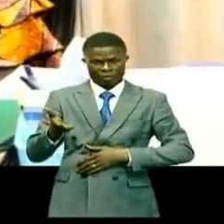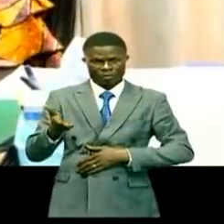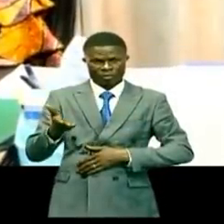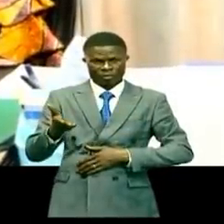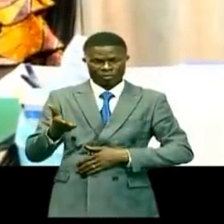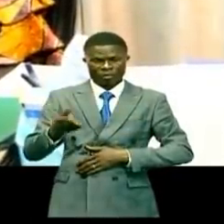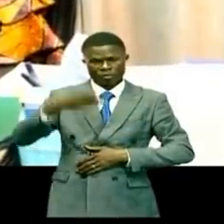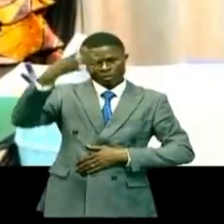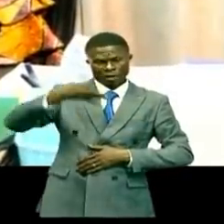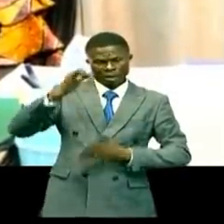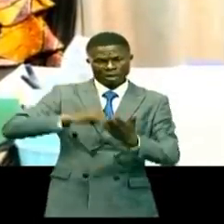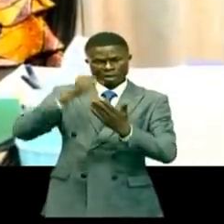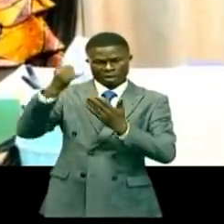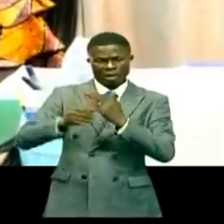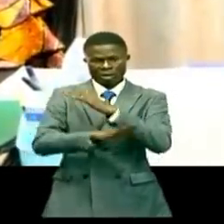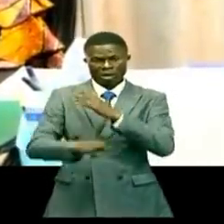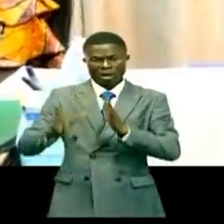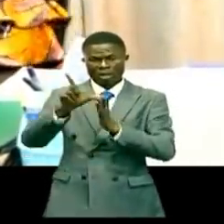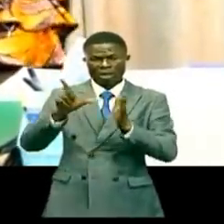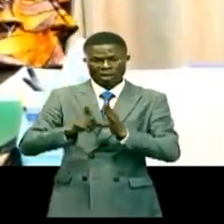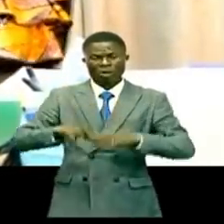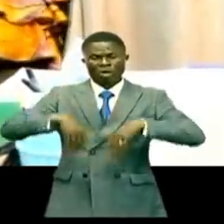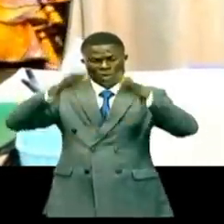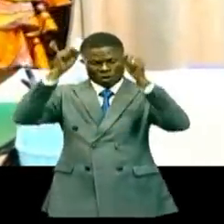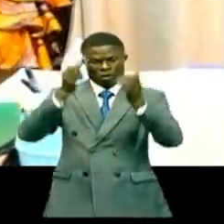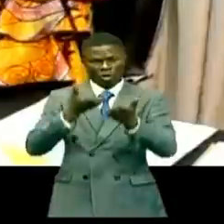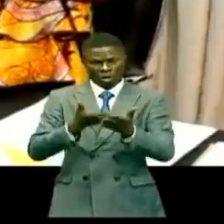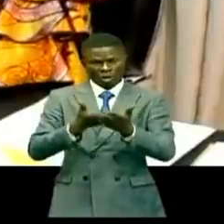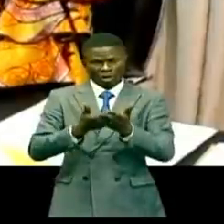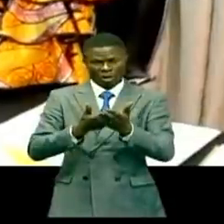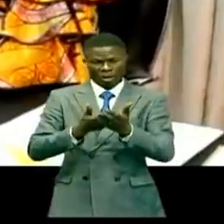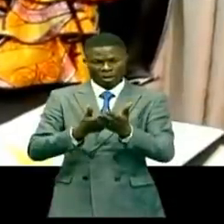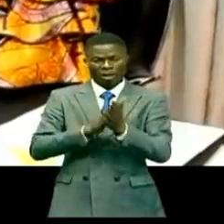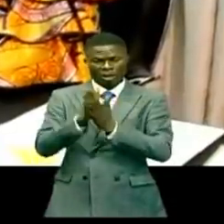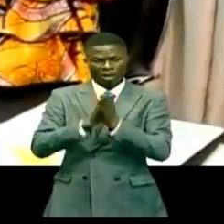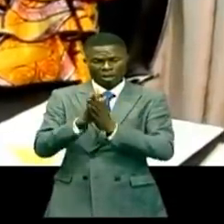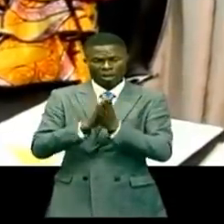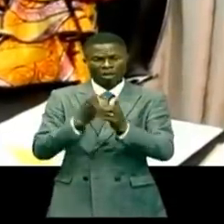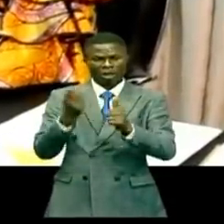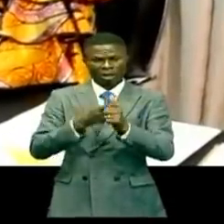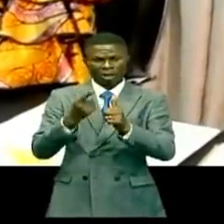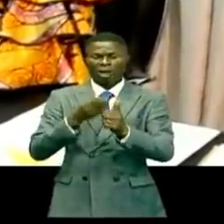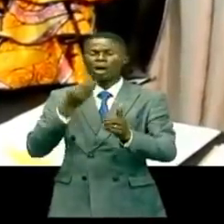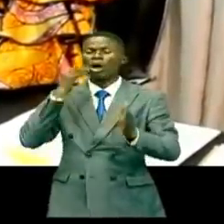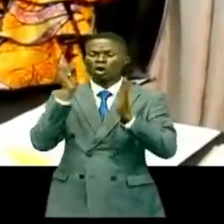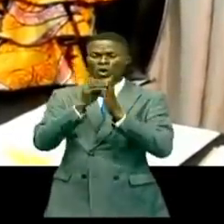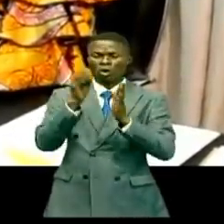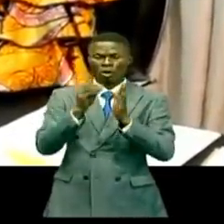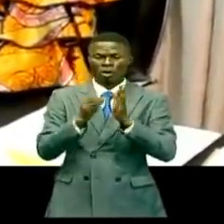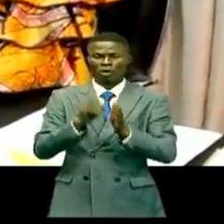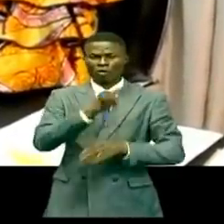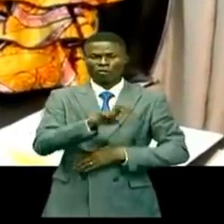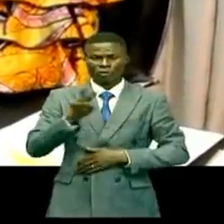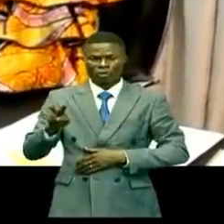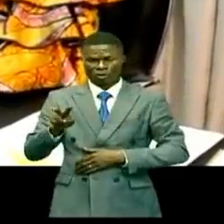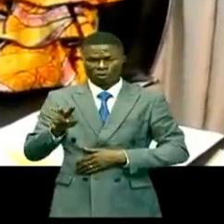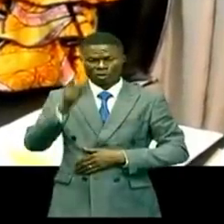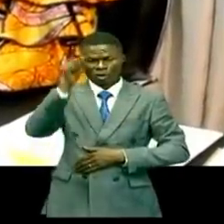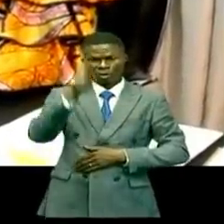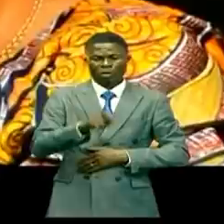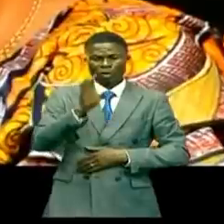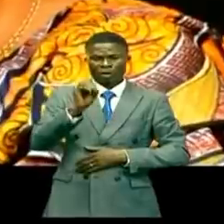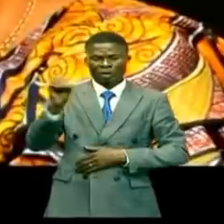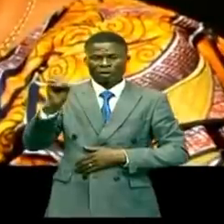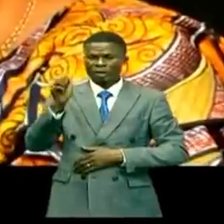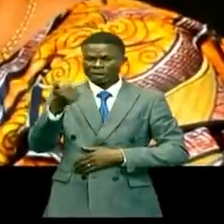Le quatrième et dernier projet de loi de ratification a concerné l'ordonnance loi numéro